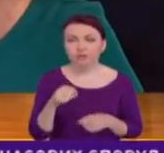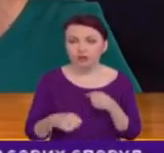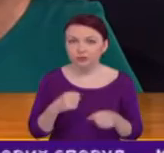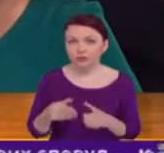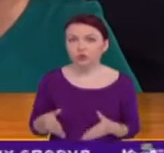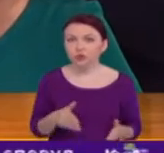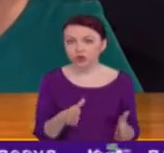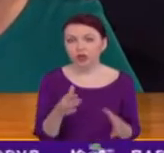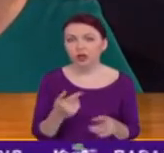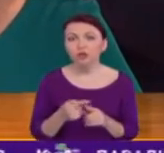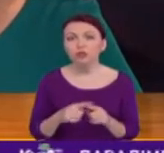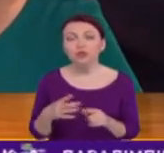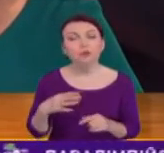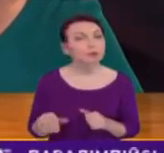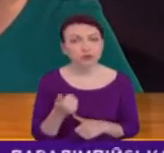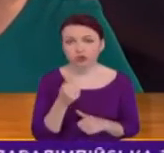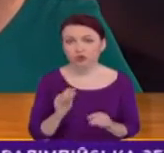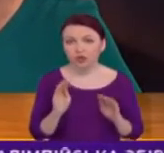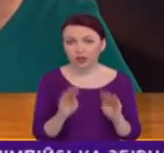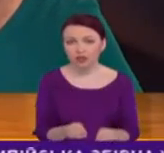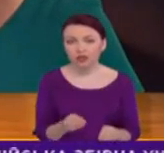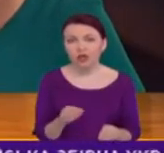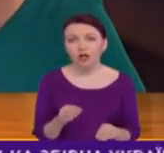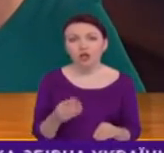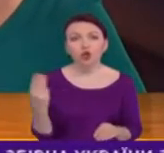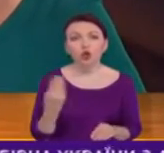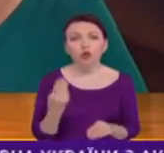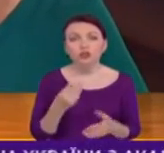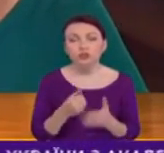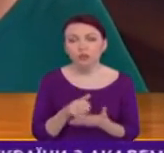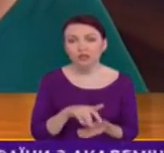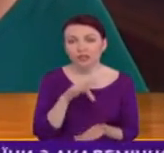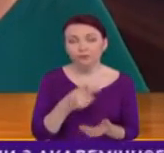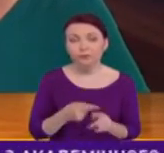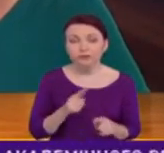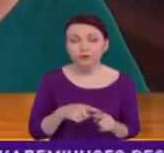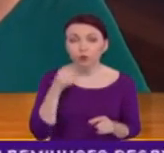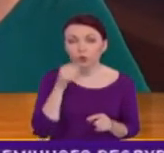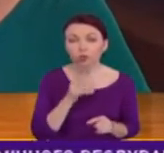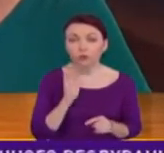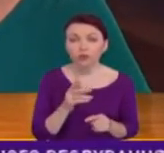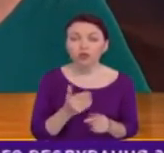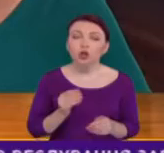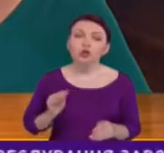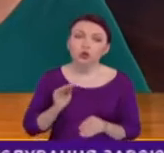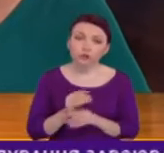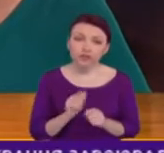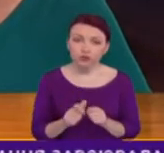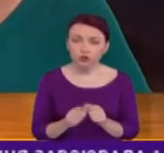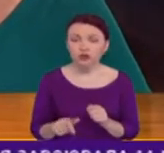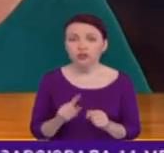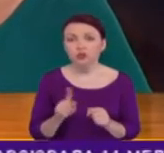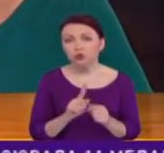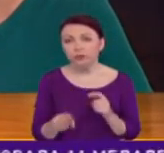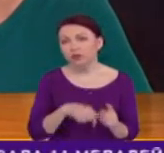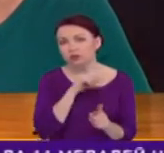була найпершою закладена саме в Троєщині від центру, цього року буде дофінансування для того, щоб привести її